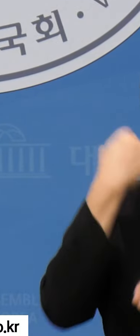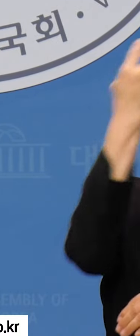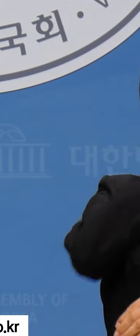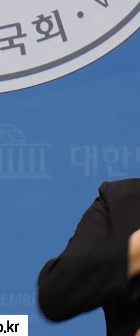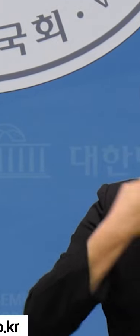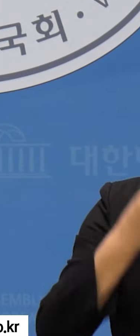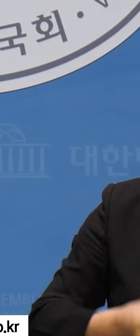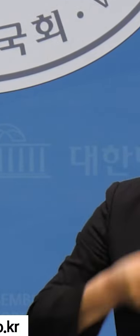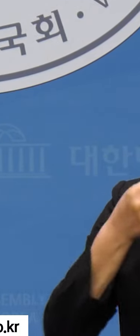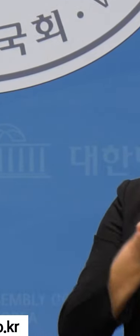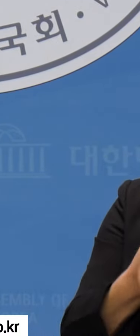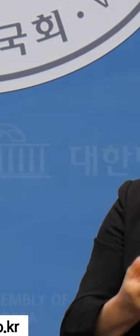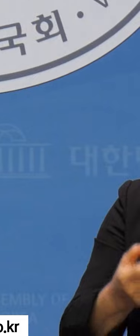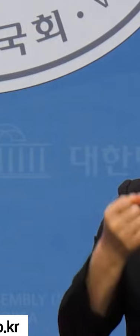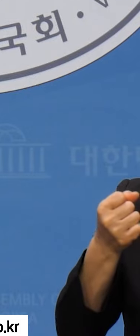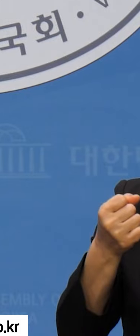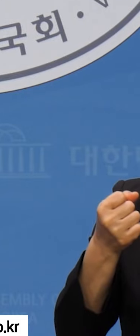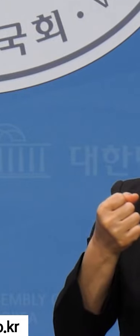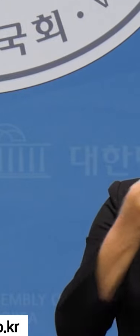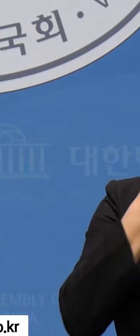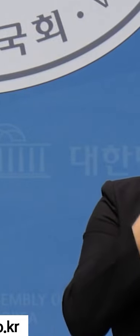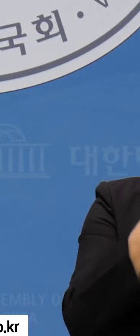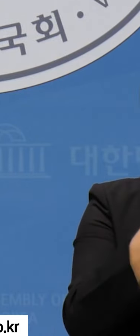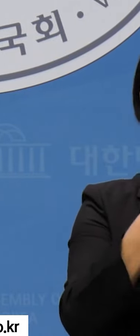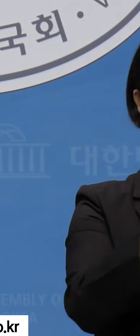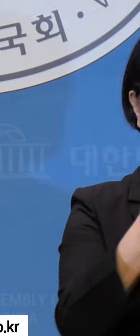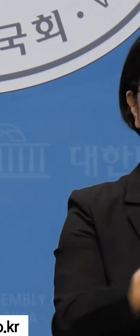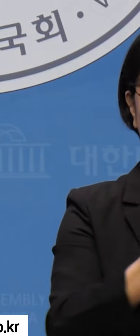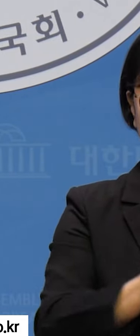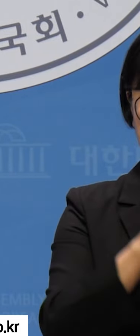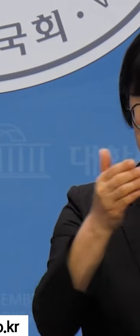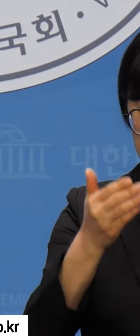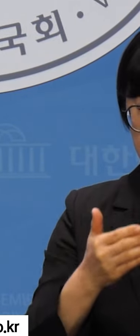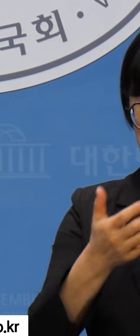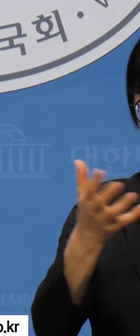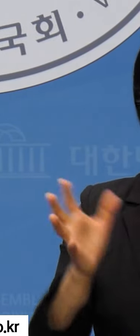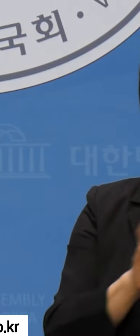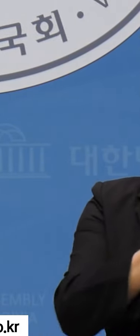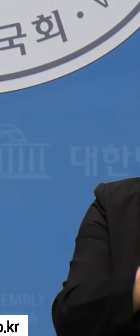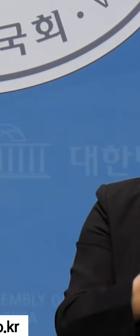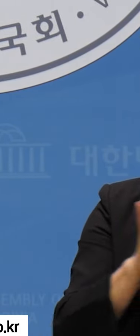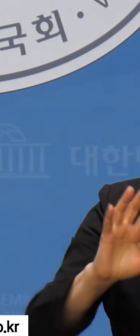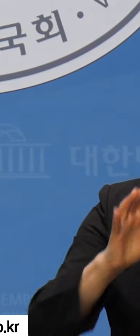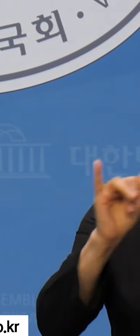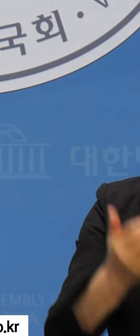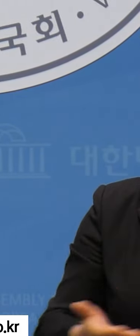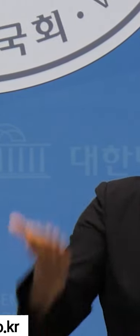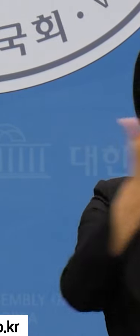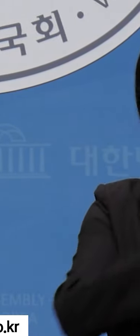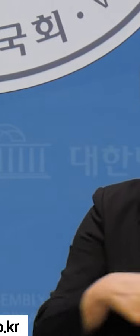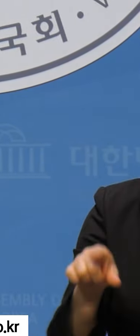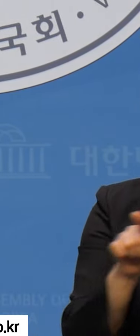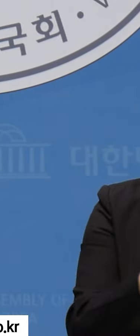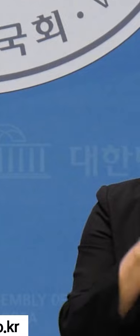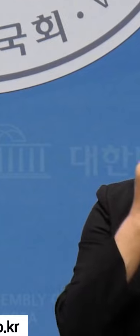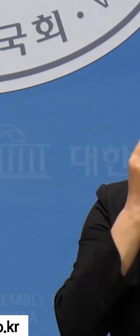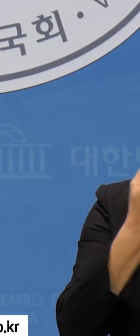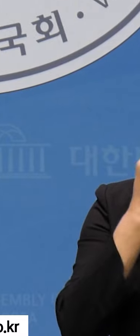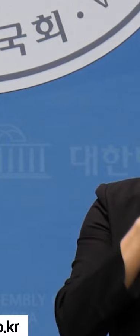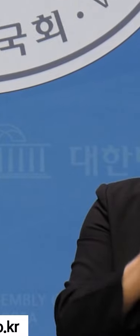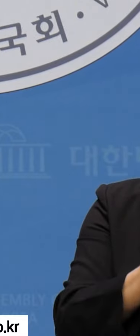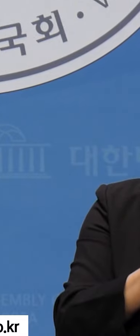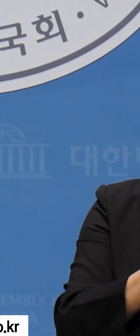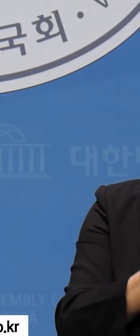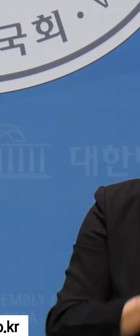폐기와 용기를 가지고 더불어 민주당을 사랑해 주신 당원 국민 여러분을 믿고 새로운 도전에